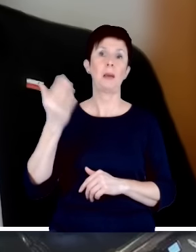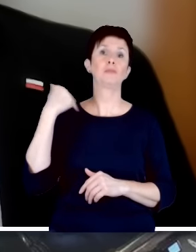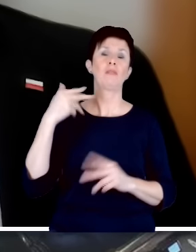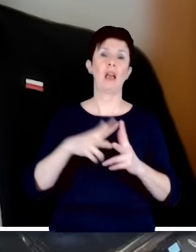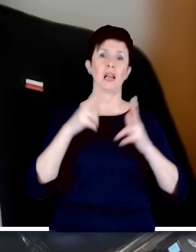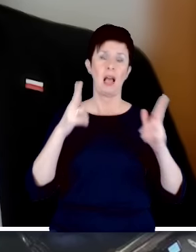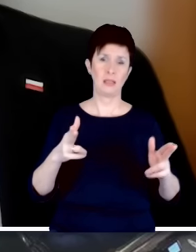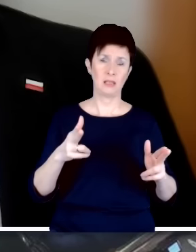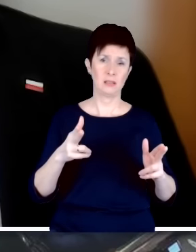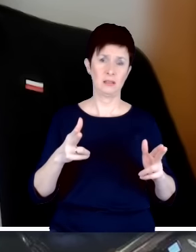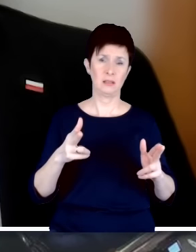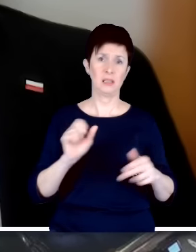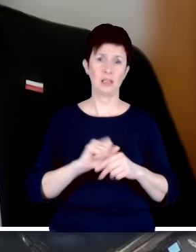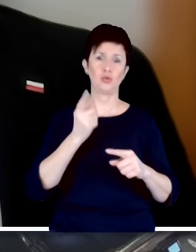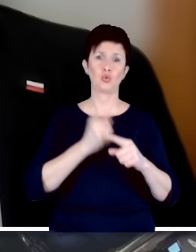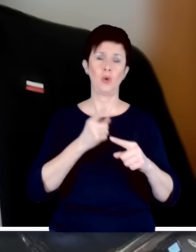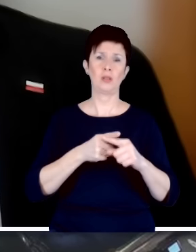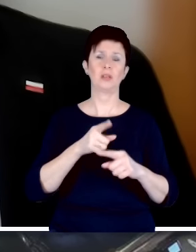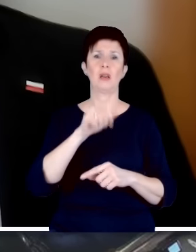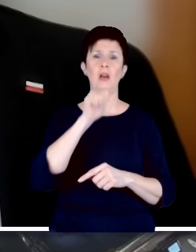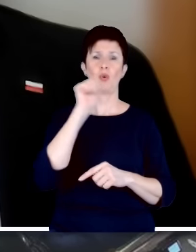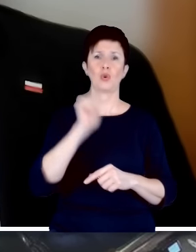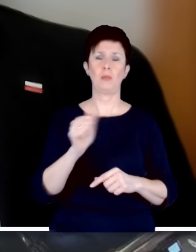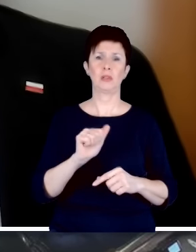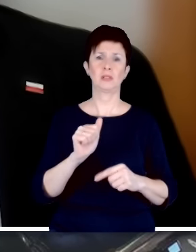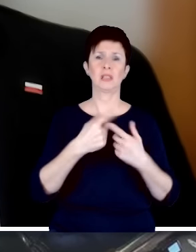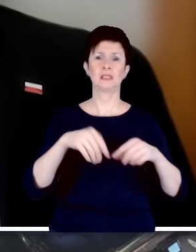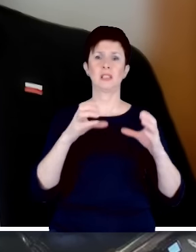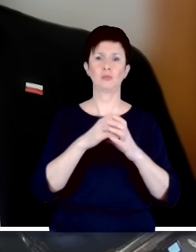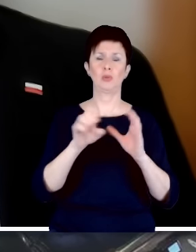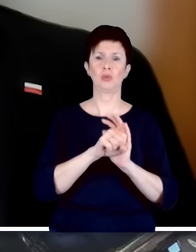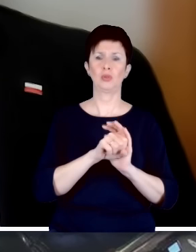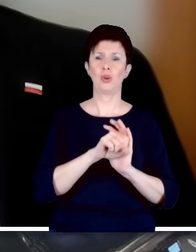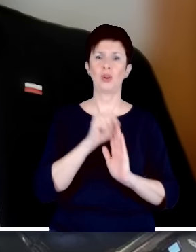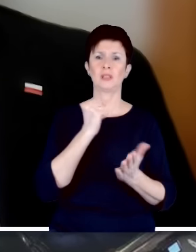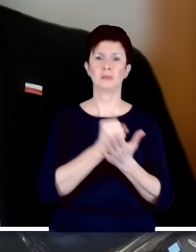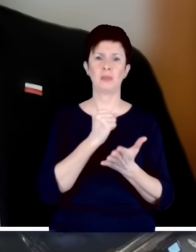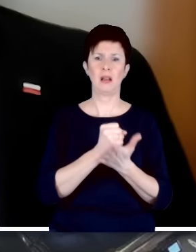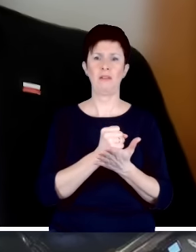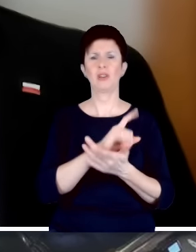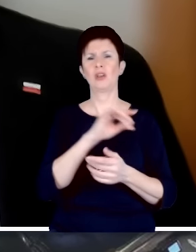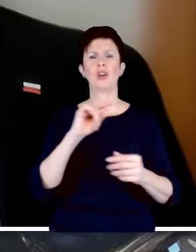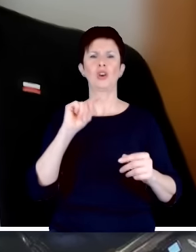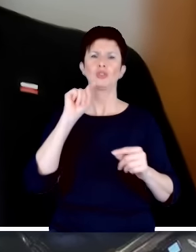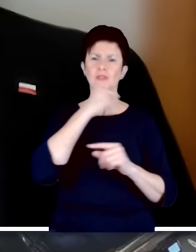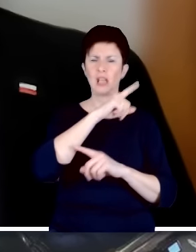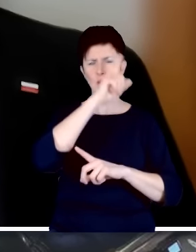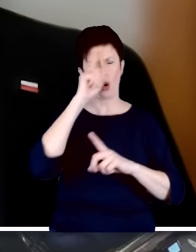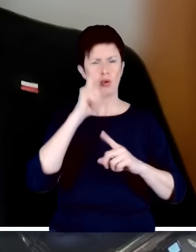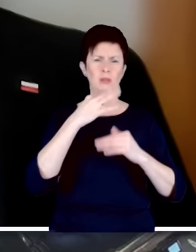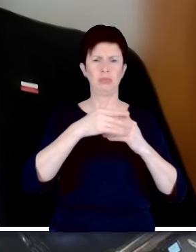członkiem parlamentarnego zespołu do spraw tam przeskalowanych inwestycji, krzywdzenia ludzi i tak dalej, to już sama